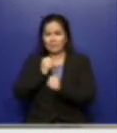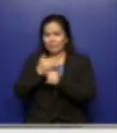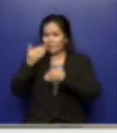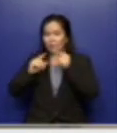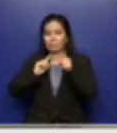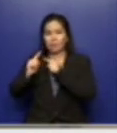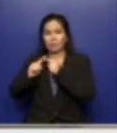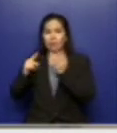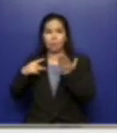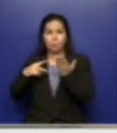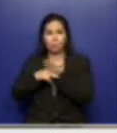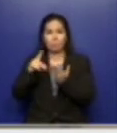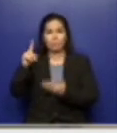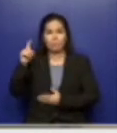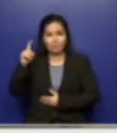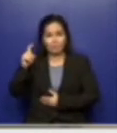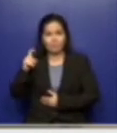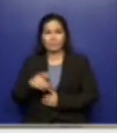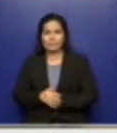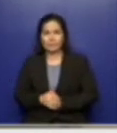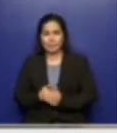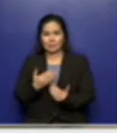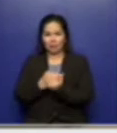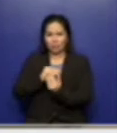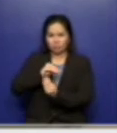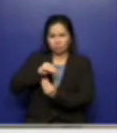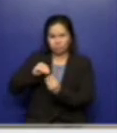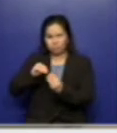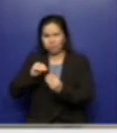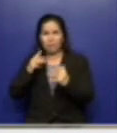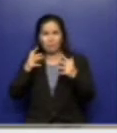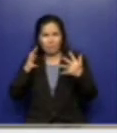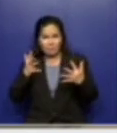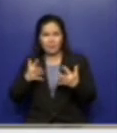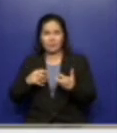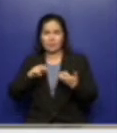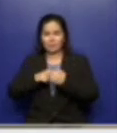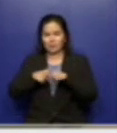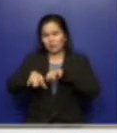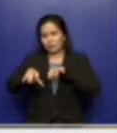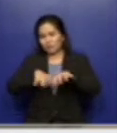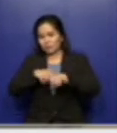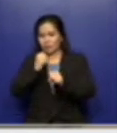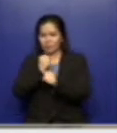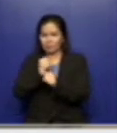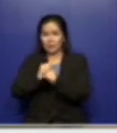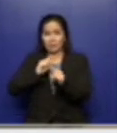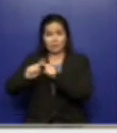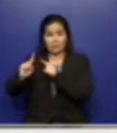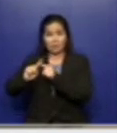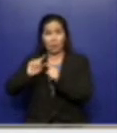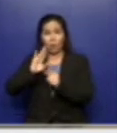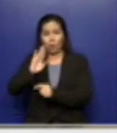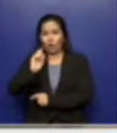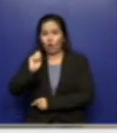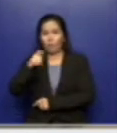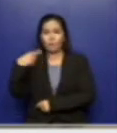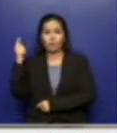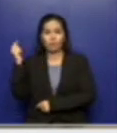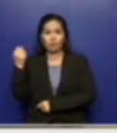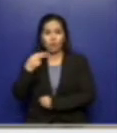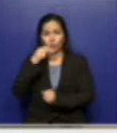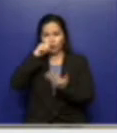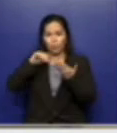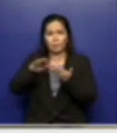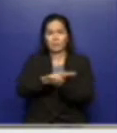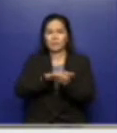ได้ท้องถิ่นจะขาดสภาพคล่องครับท่านแล้วก็จะทำให้การบริหารงานท้องถิ่นทั่วประเทศเกิดปัญหาทันที